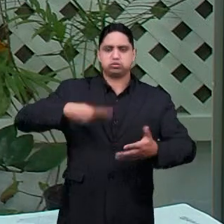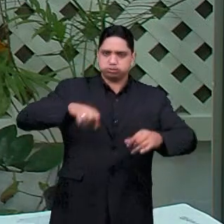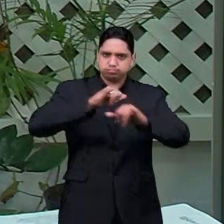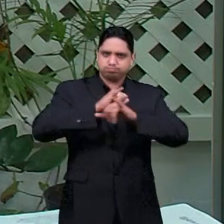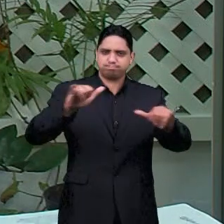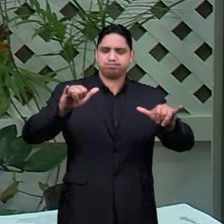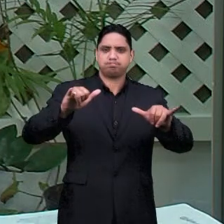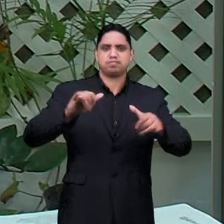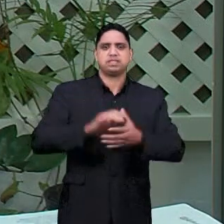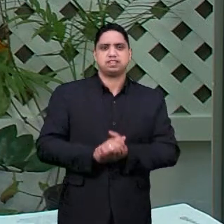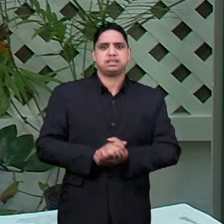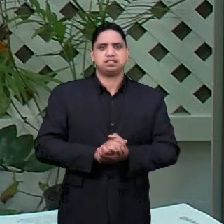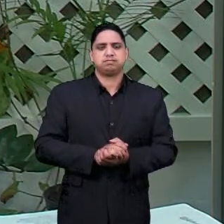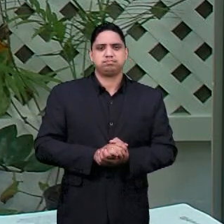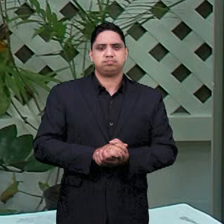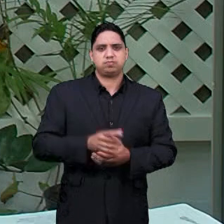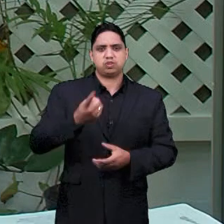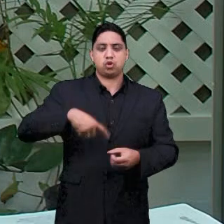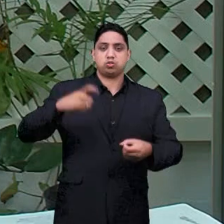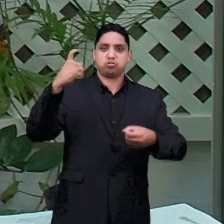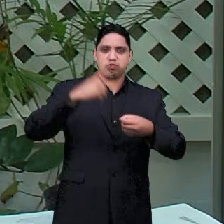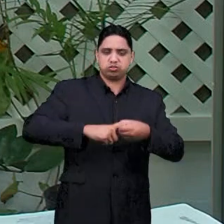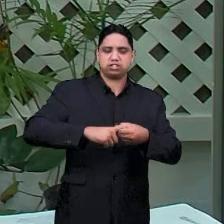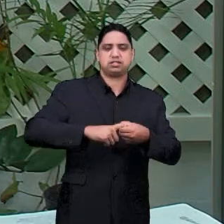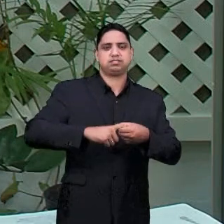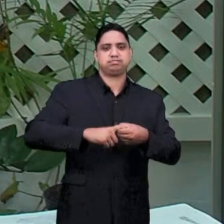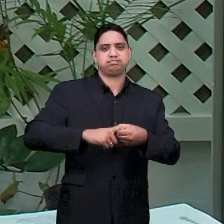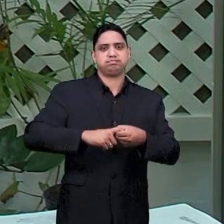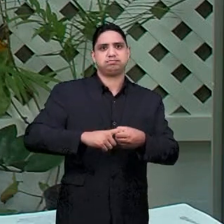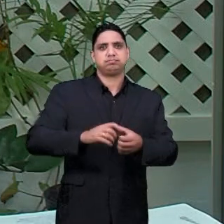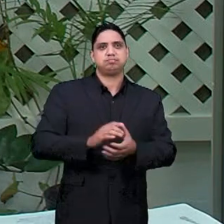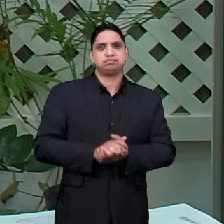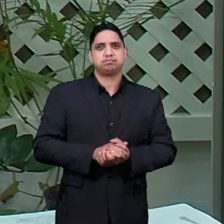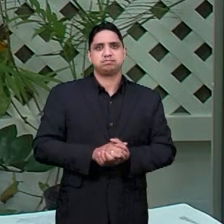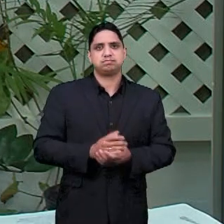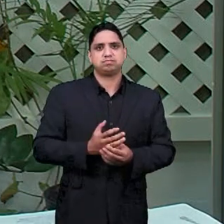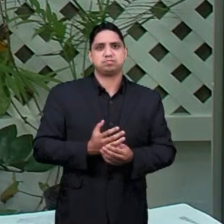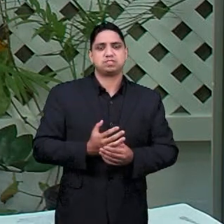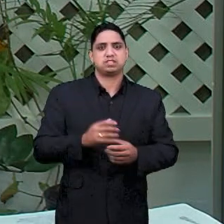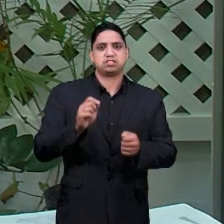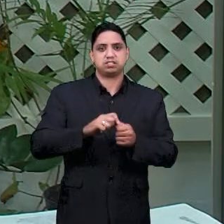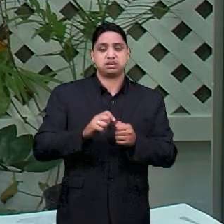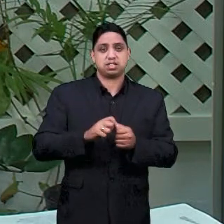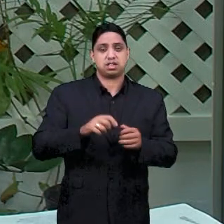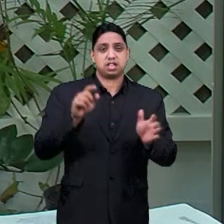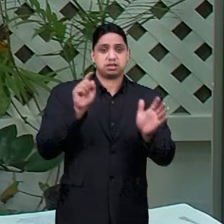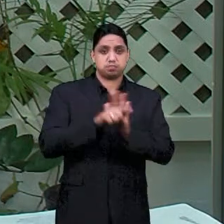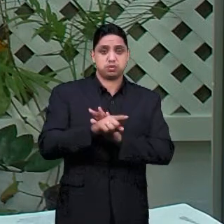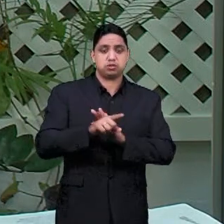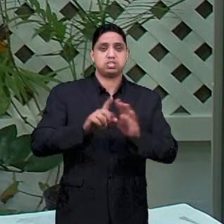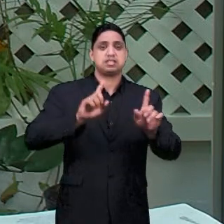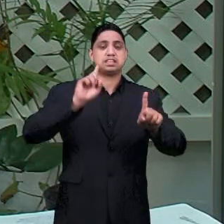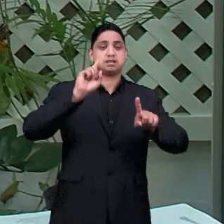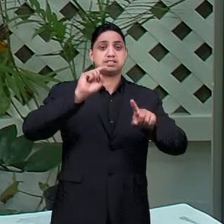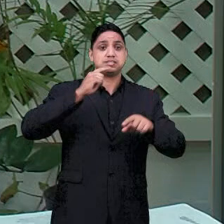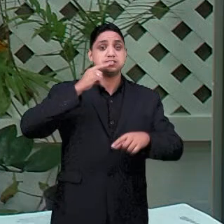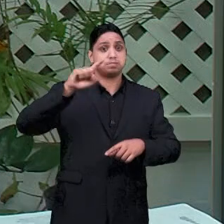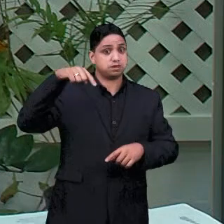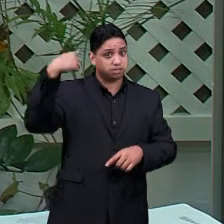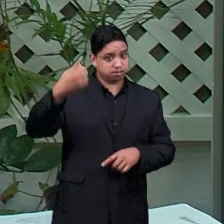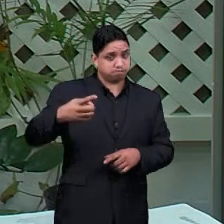message. D'ici peu, nous allons revenir naturellement pour poser les questions la semaine